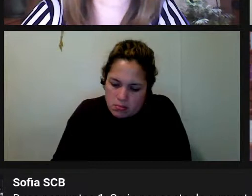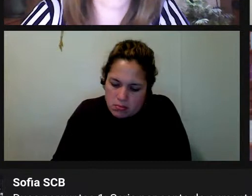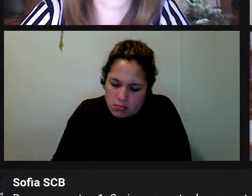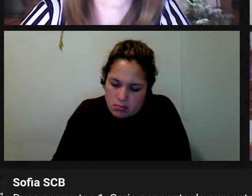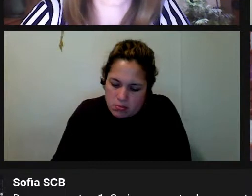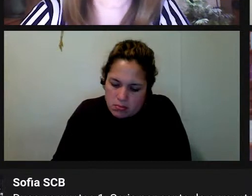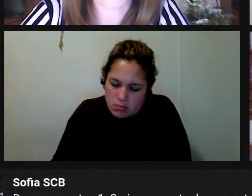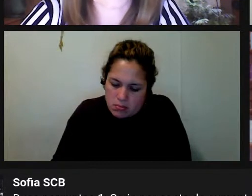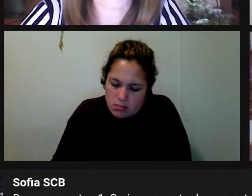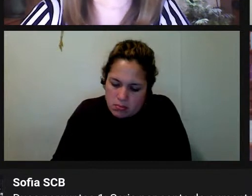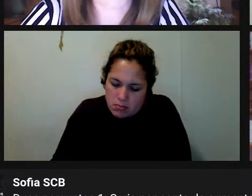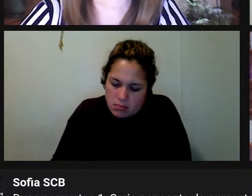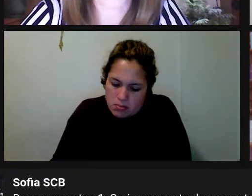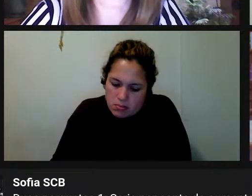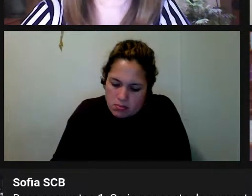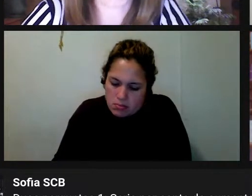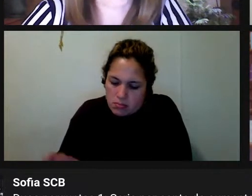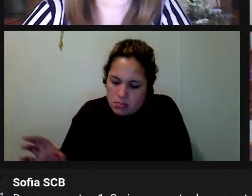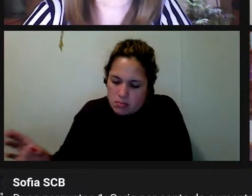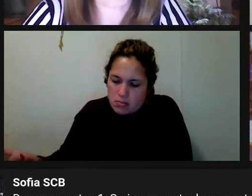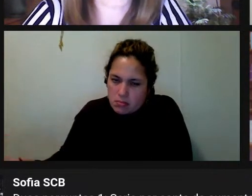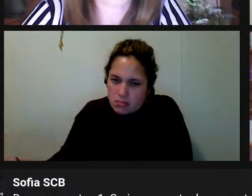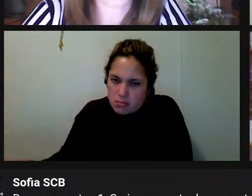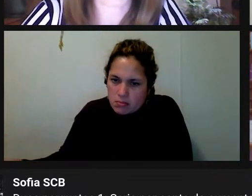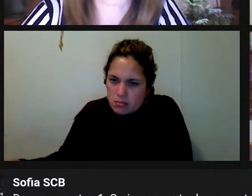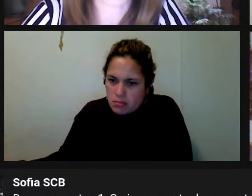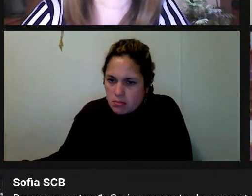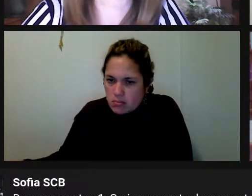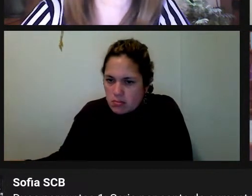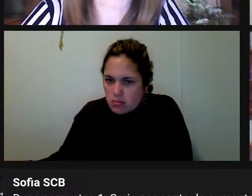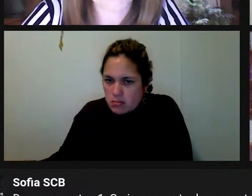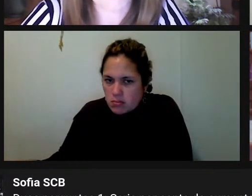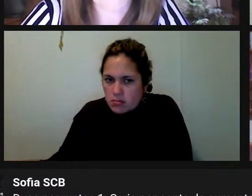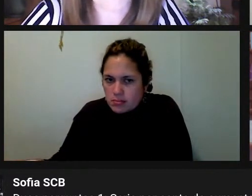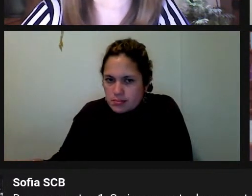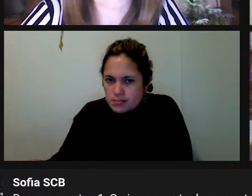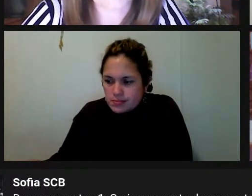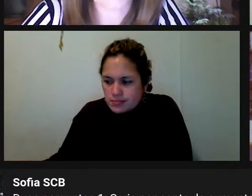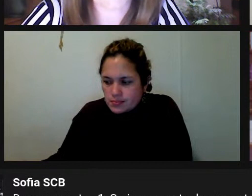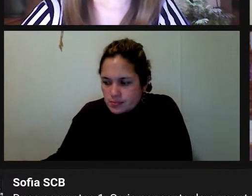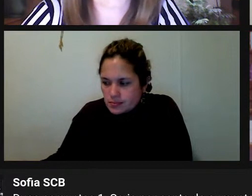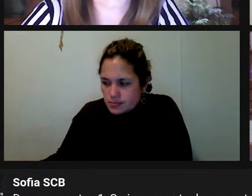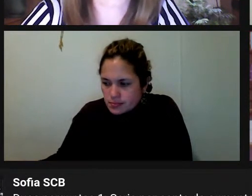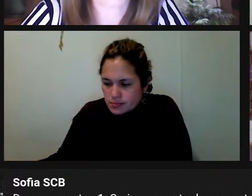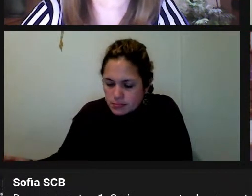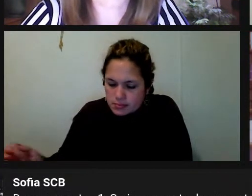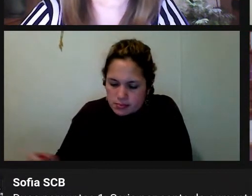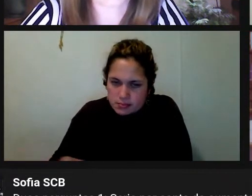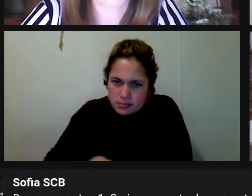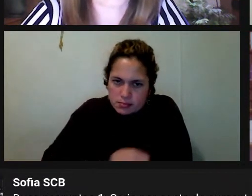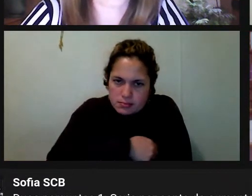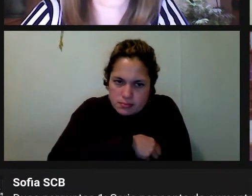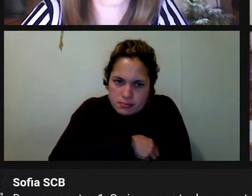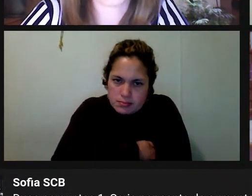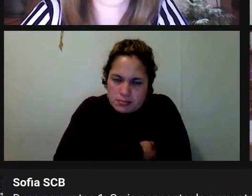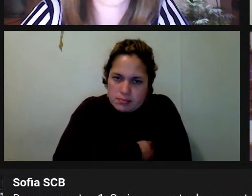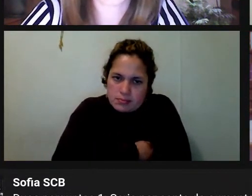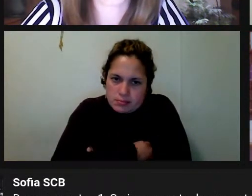z wzrostem liczby ludności, no i przede wszystkim z potrzebą dokładniejszej identyfikacji